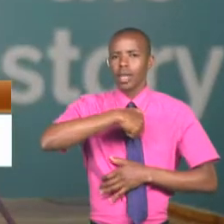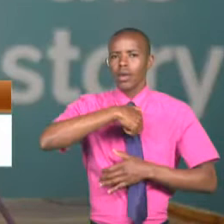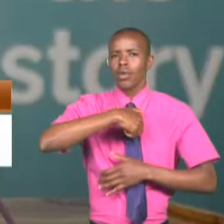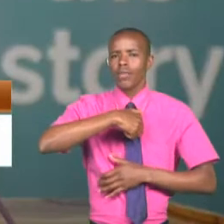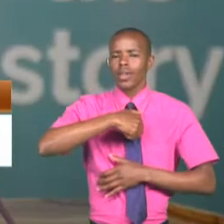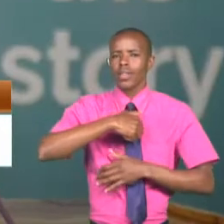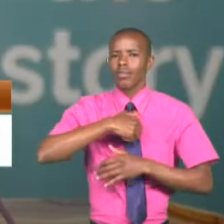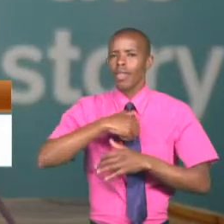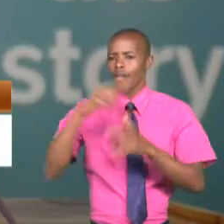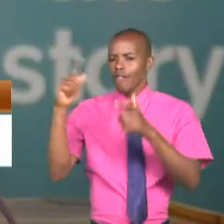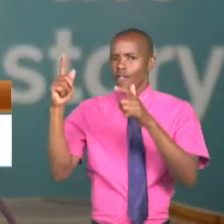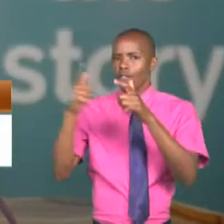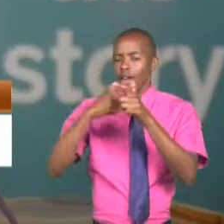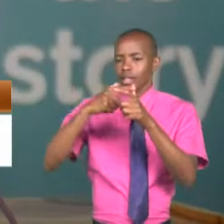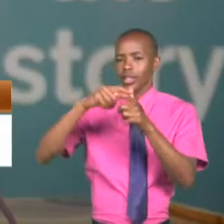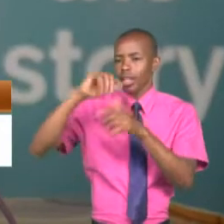counties